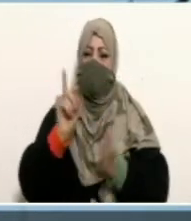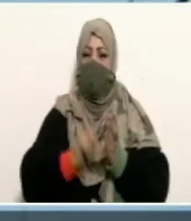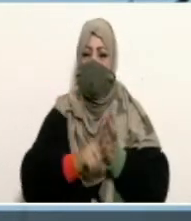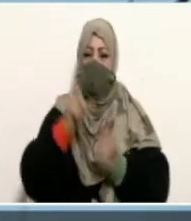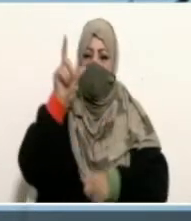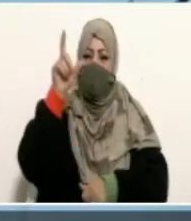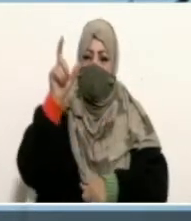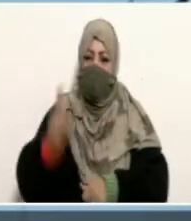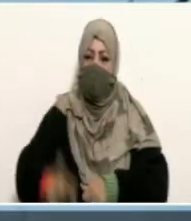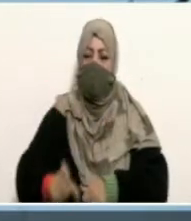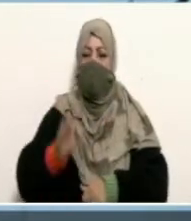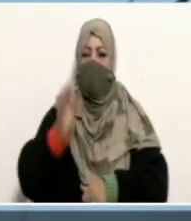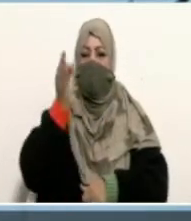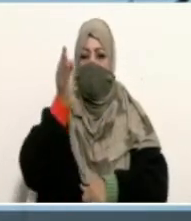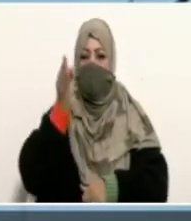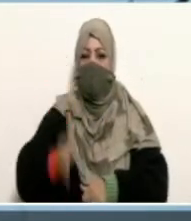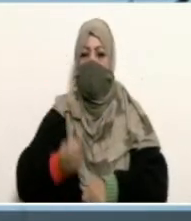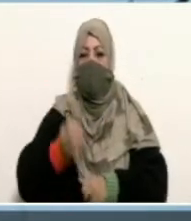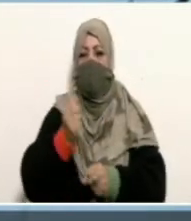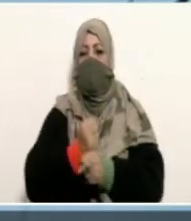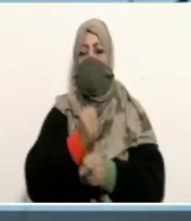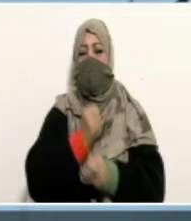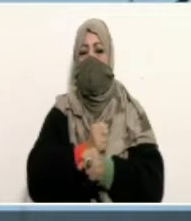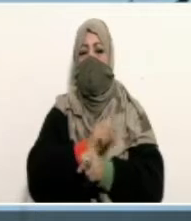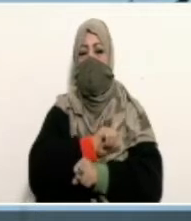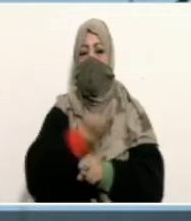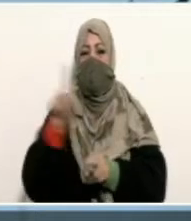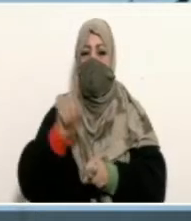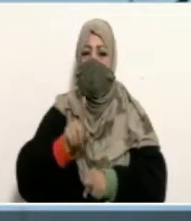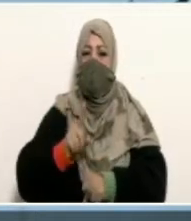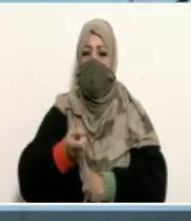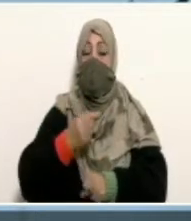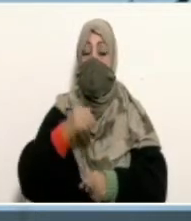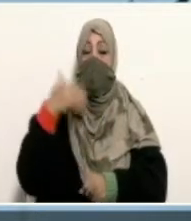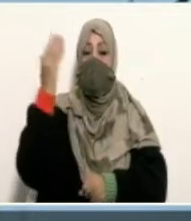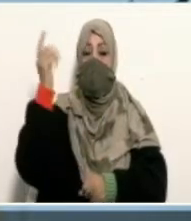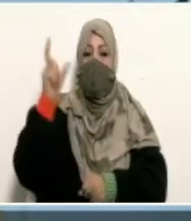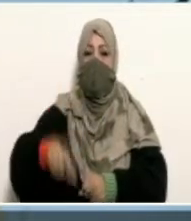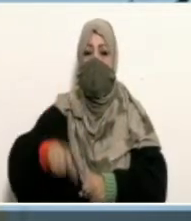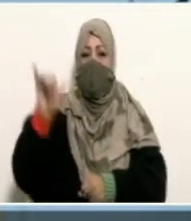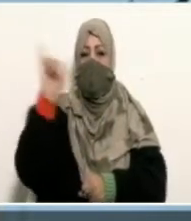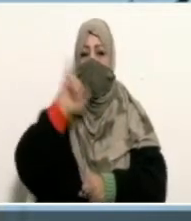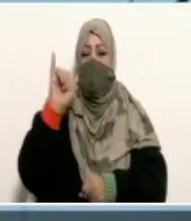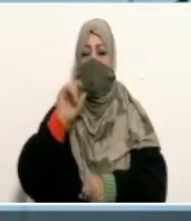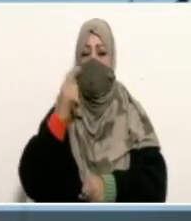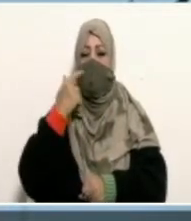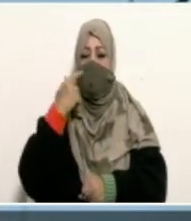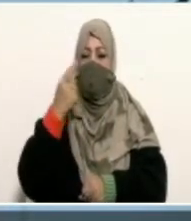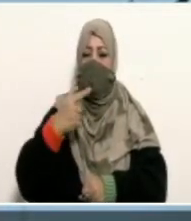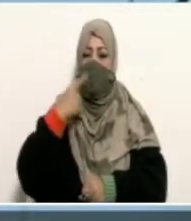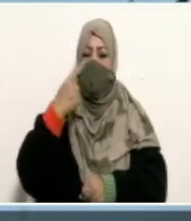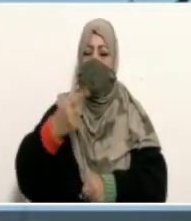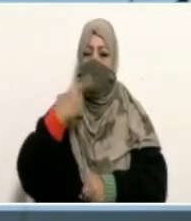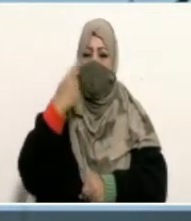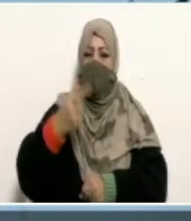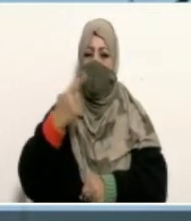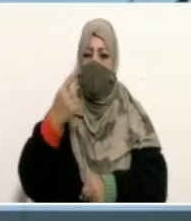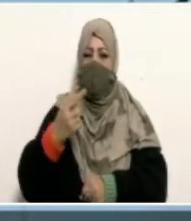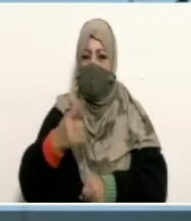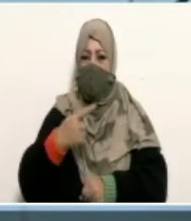يجوز نقضه. ايضا اذا تطاولت عليه السنون ومضت عليه السنون ولا يمكن النقض ولا الرجوع من بدايتها،